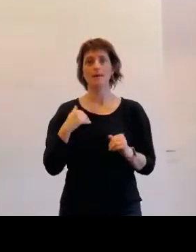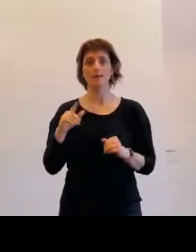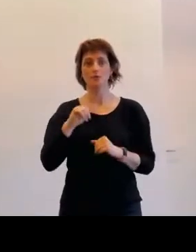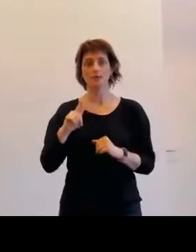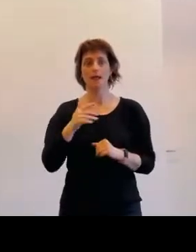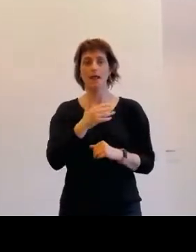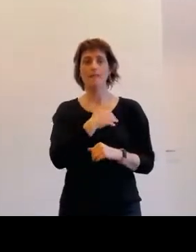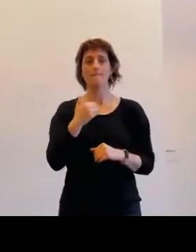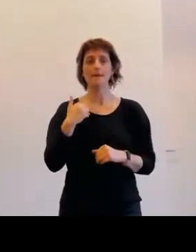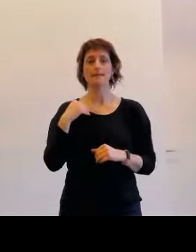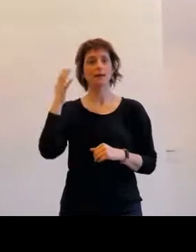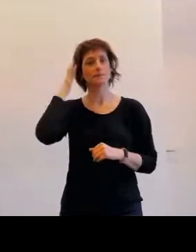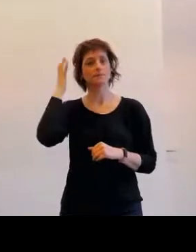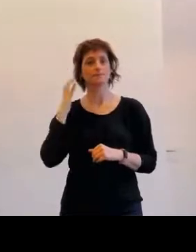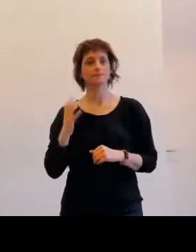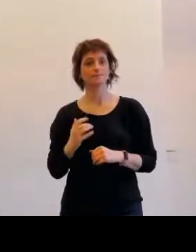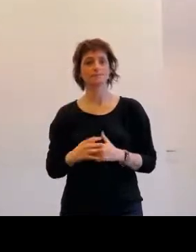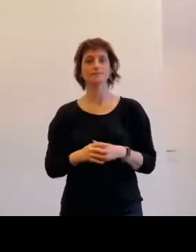Eskirouni.